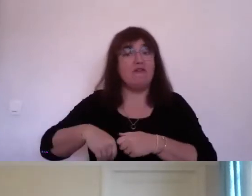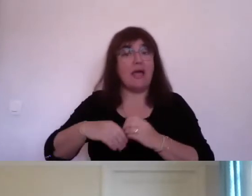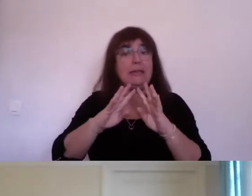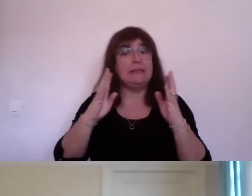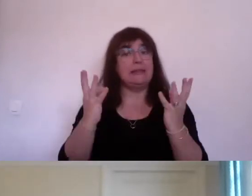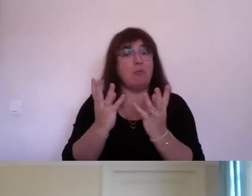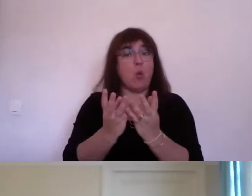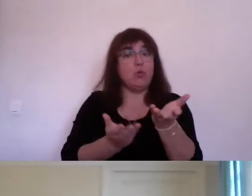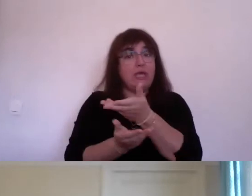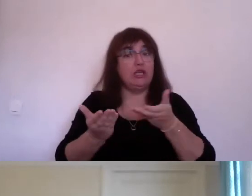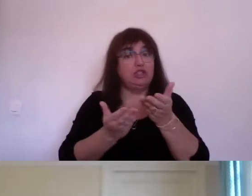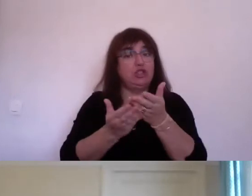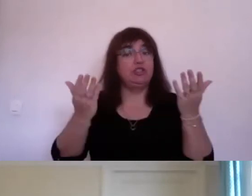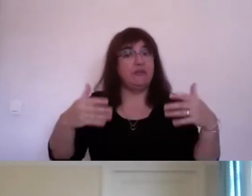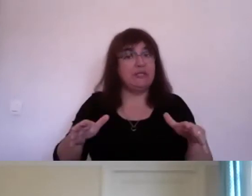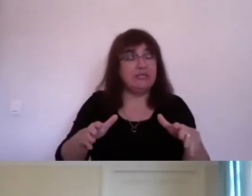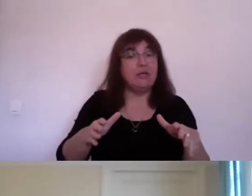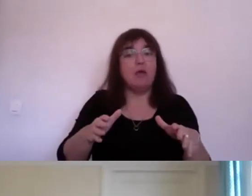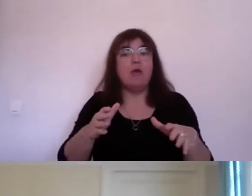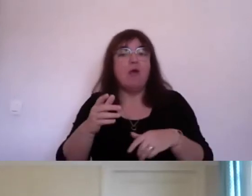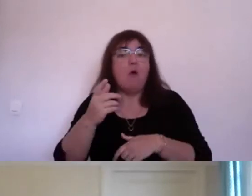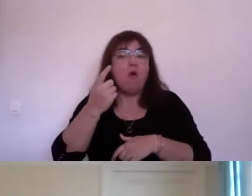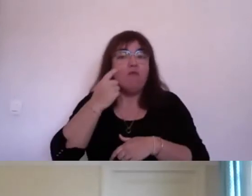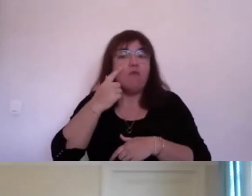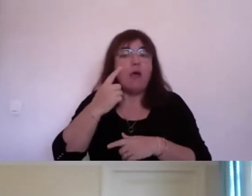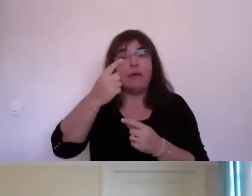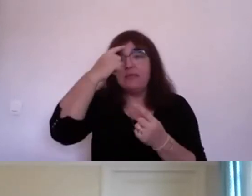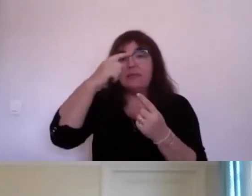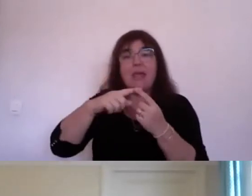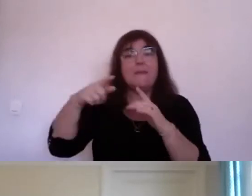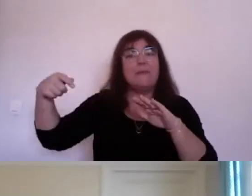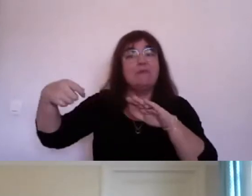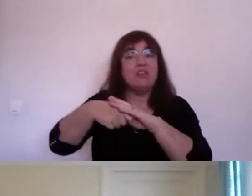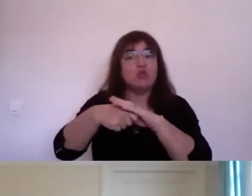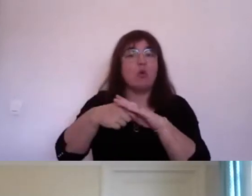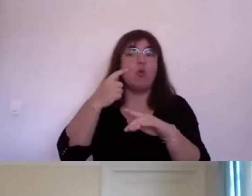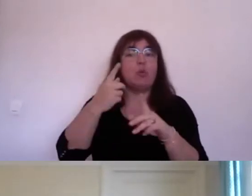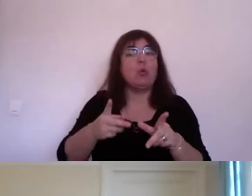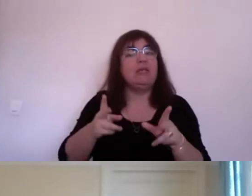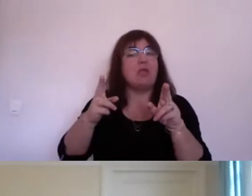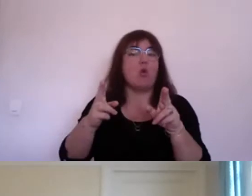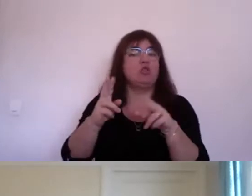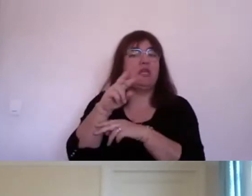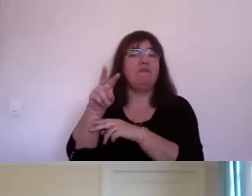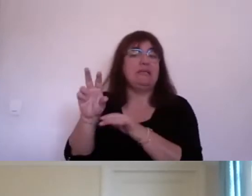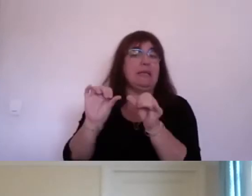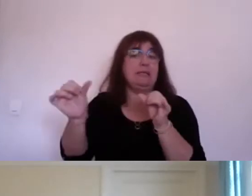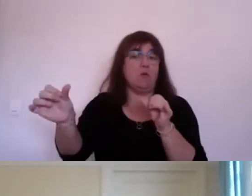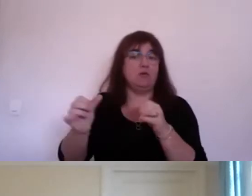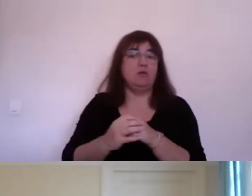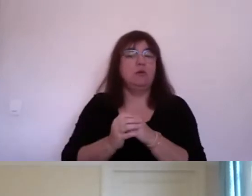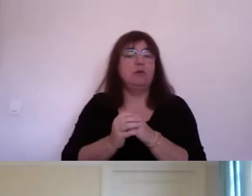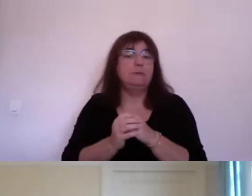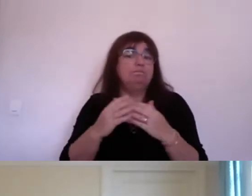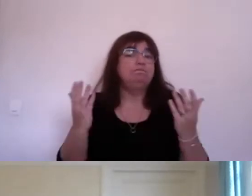sur les possibilités de mécénat ou de financement pour ces séances. Une partie de la réponse se trouvera peut-être